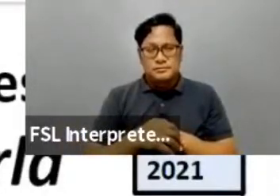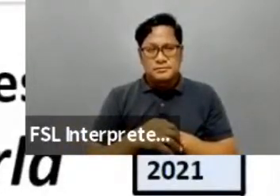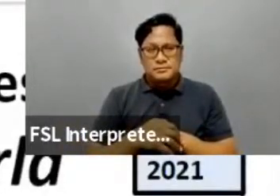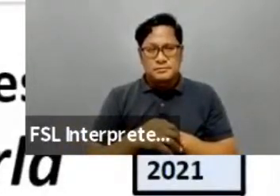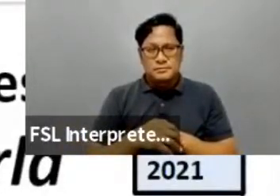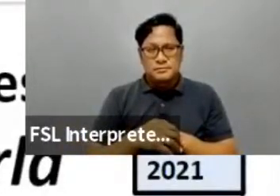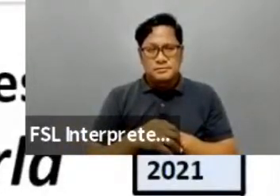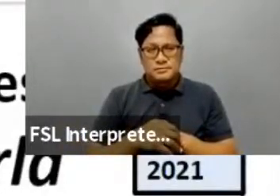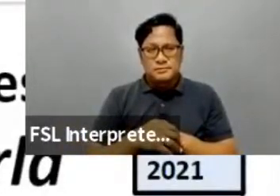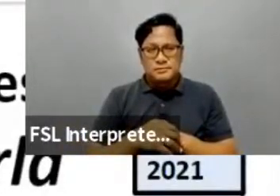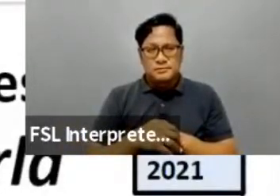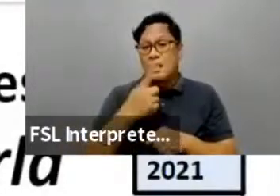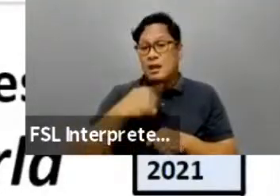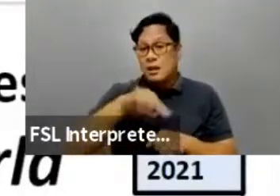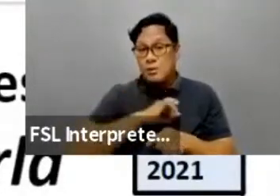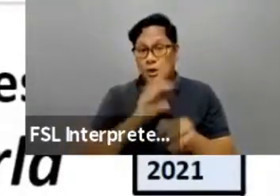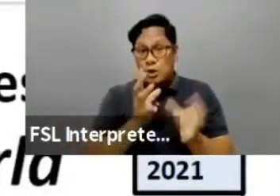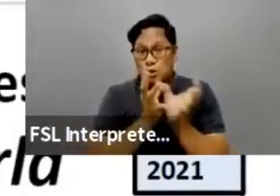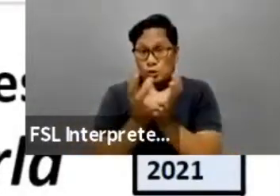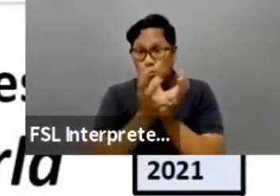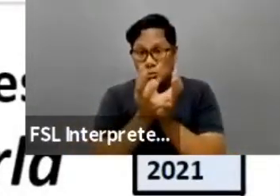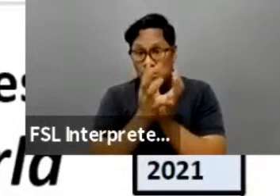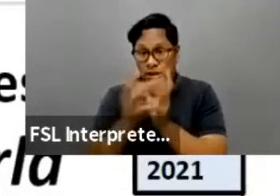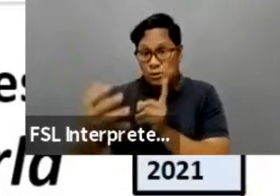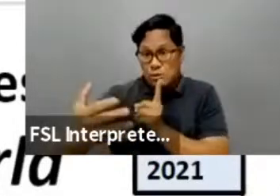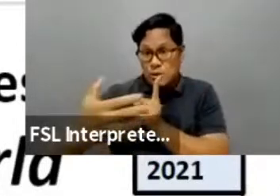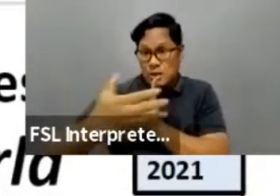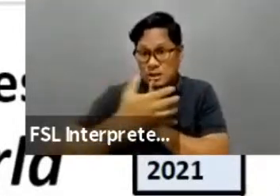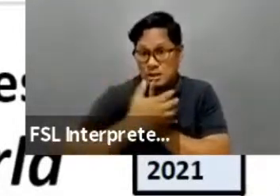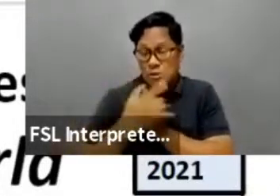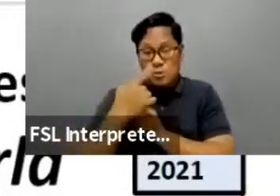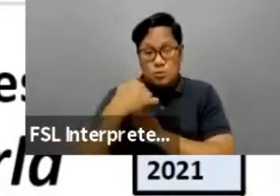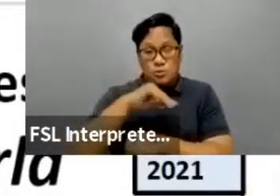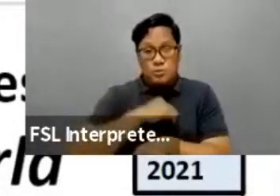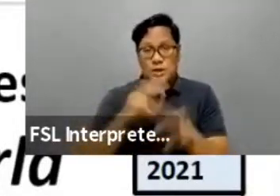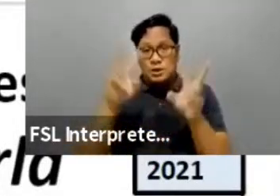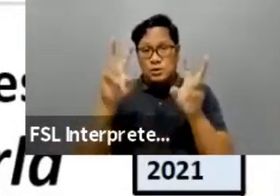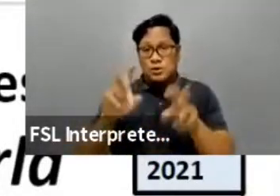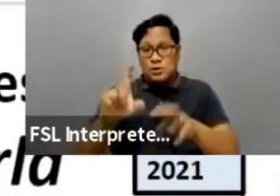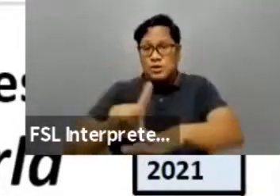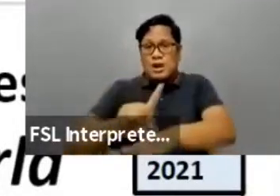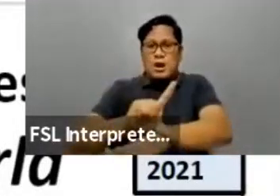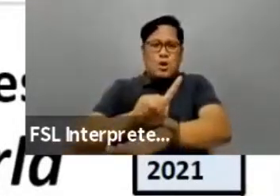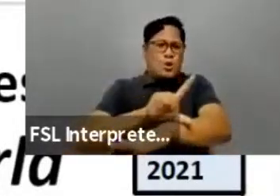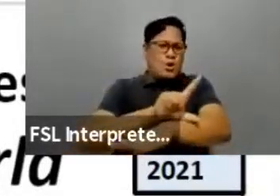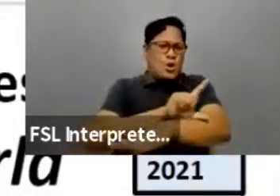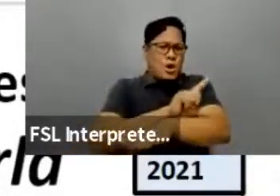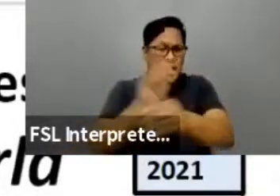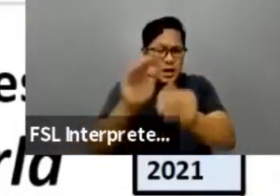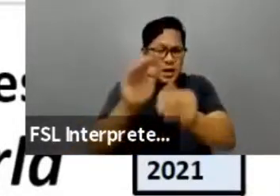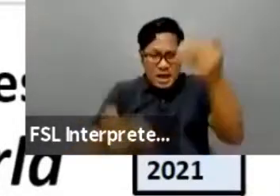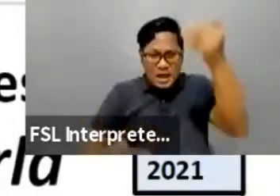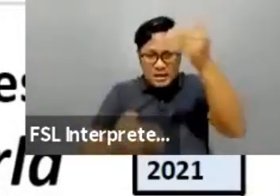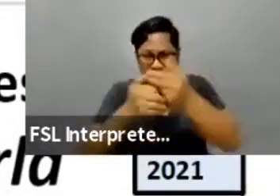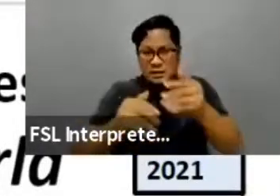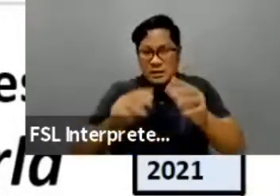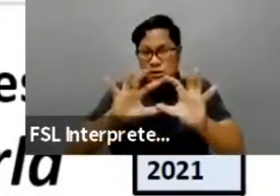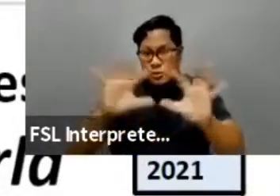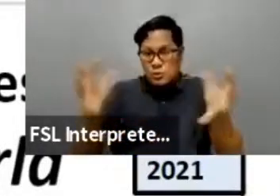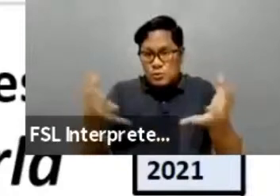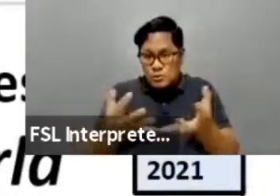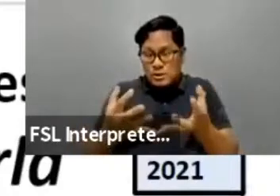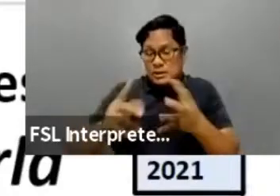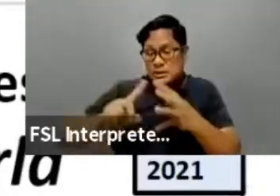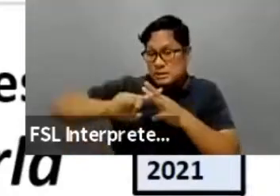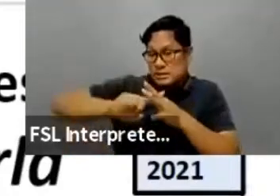Ang ating community quarantine ay tinatawag na the longest lockdown in the world dahil